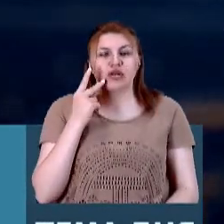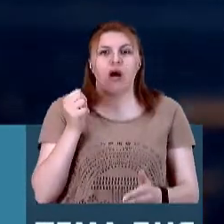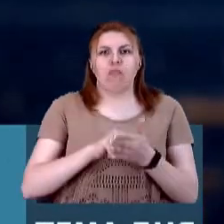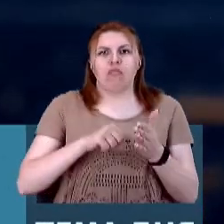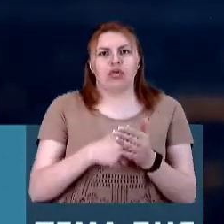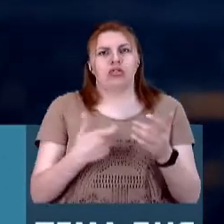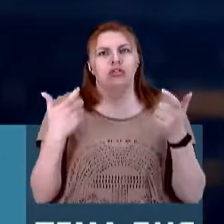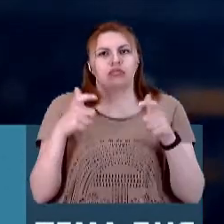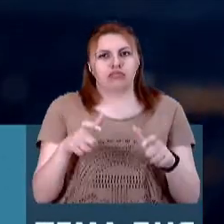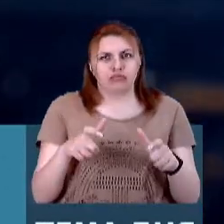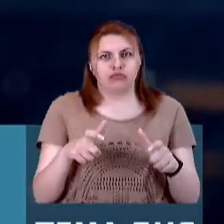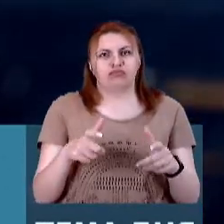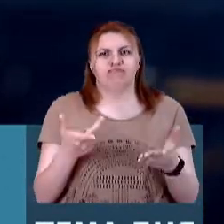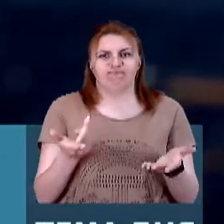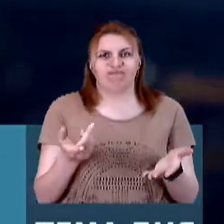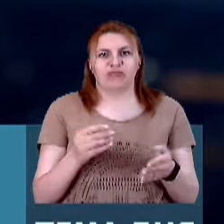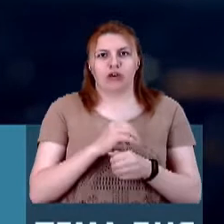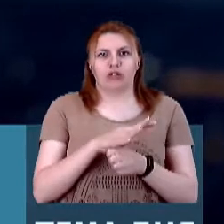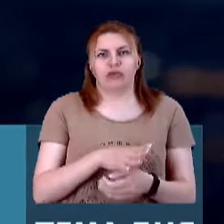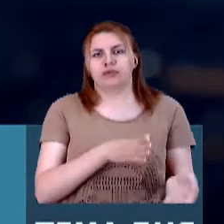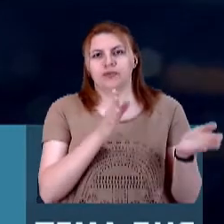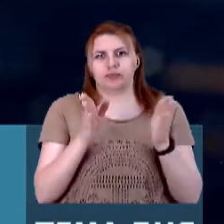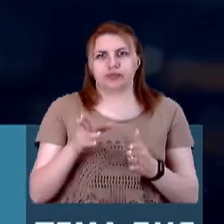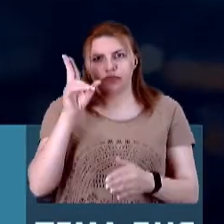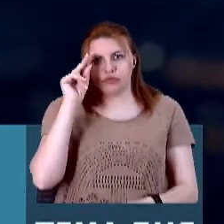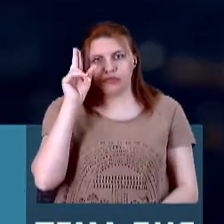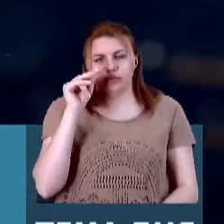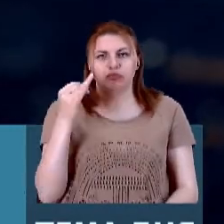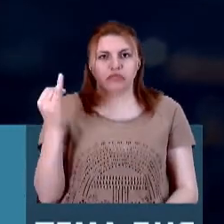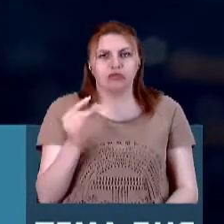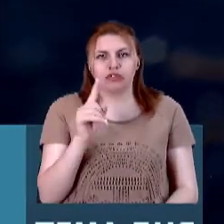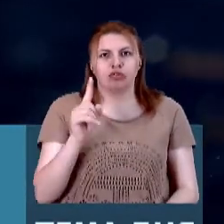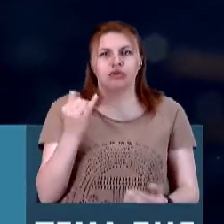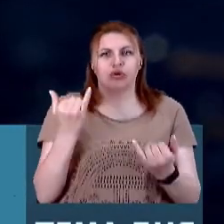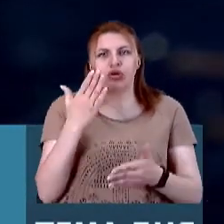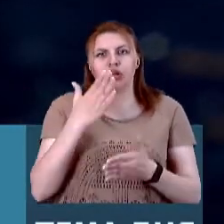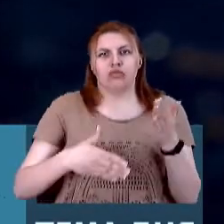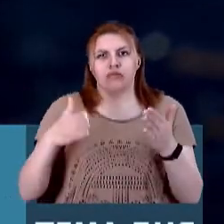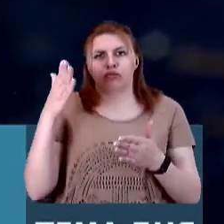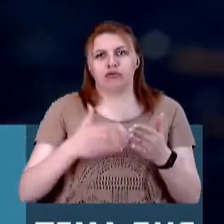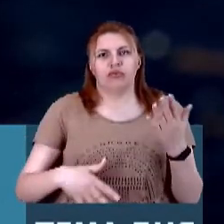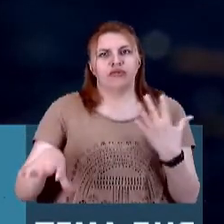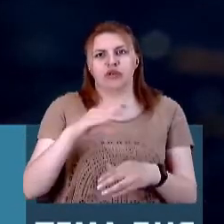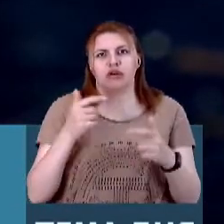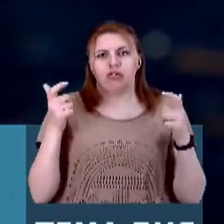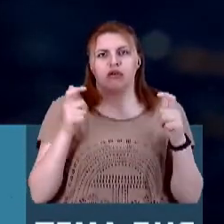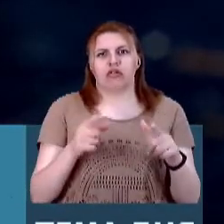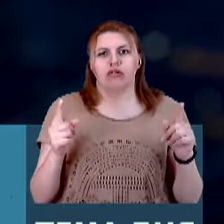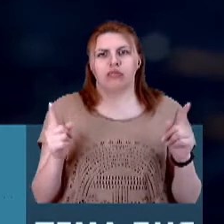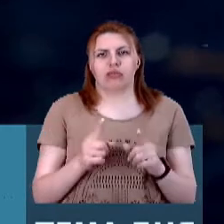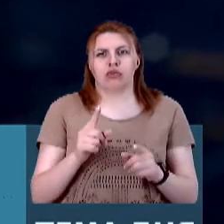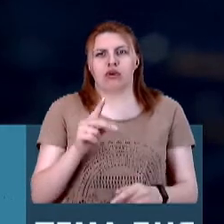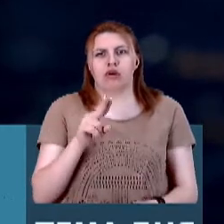коронавірус дату змінили. Цікаво, що влада самопроголошених республік сьогодні скасувала всі карантинні обмеження, хоча раніше через них